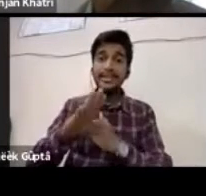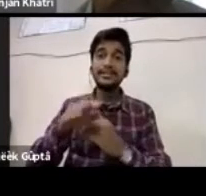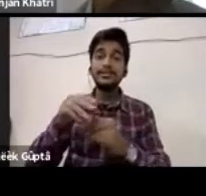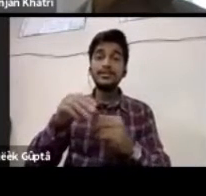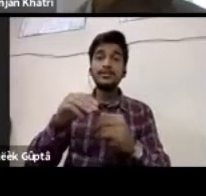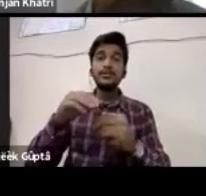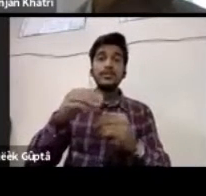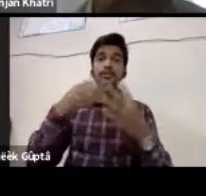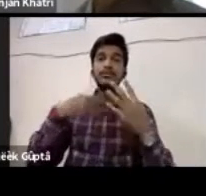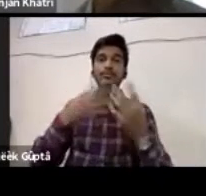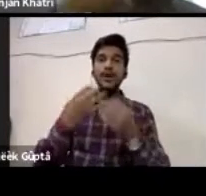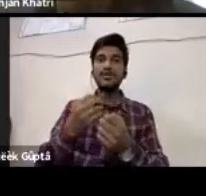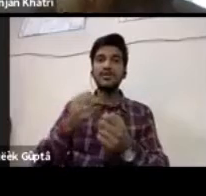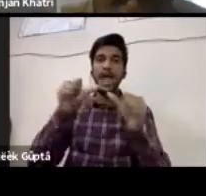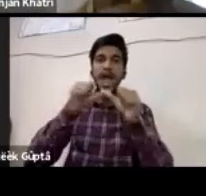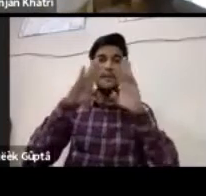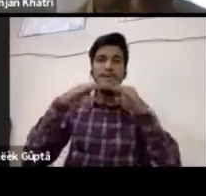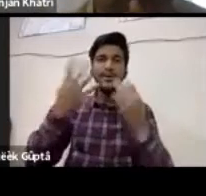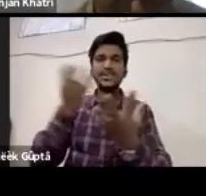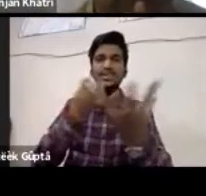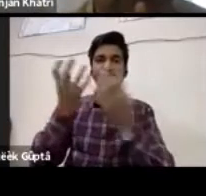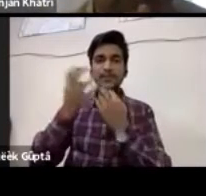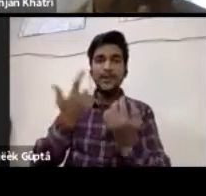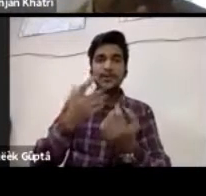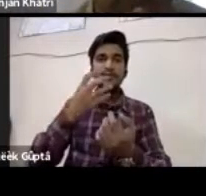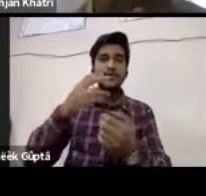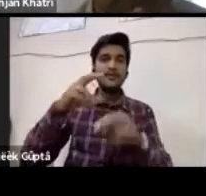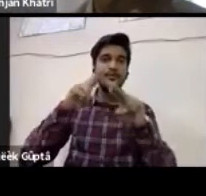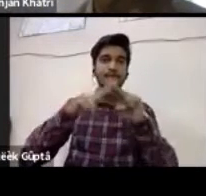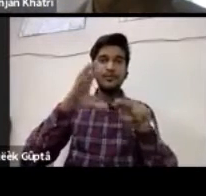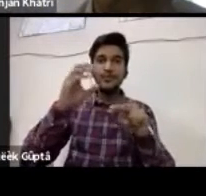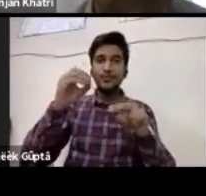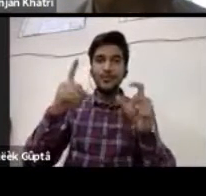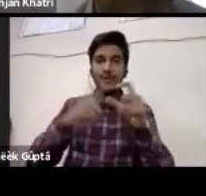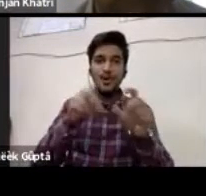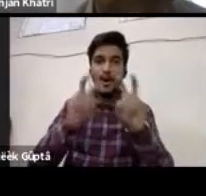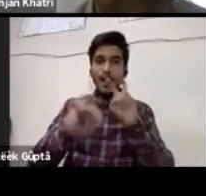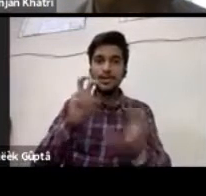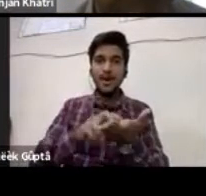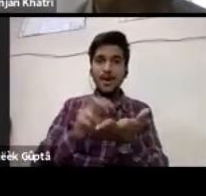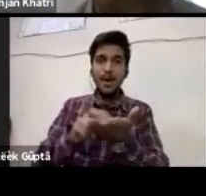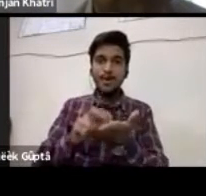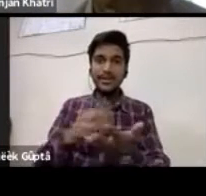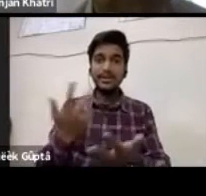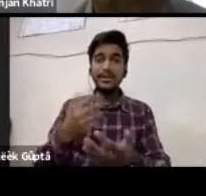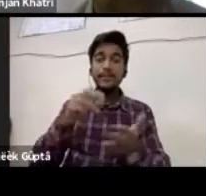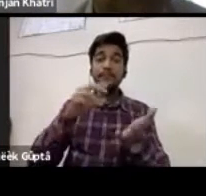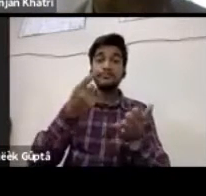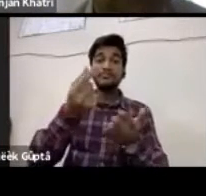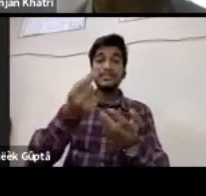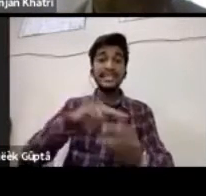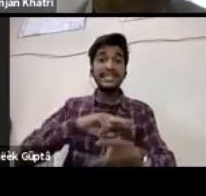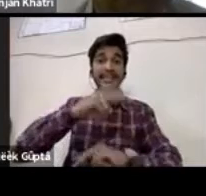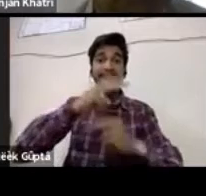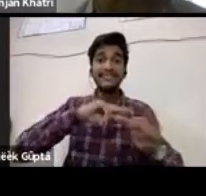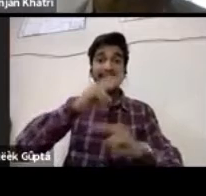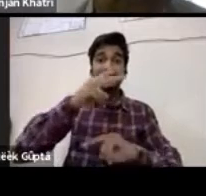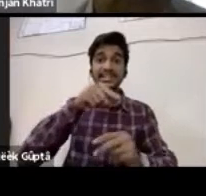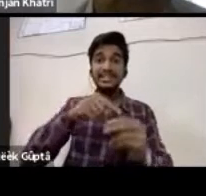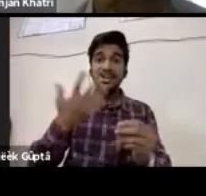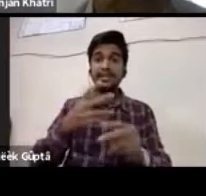है, फूड ऑर्डरिंग से लेकर बहुत सारे काम, इवन नोट पहचानना, मनी ऐप ऑफ